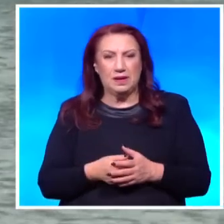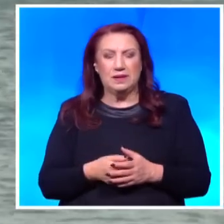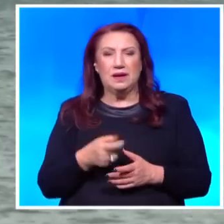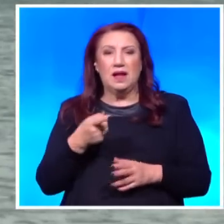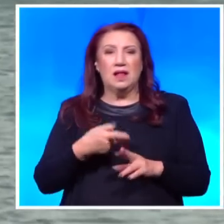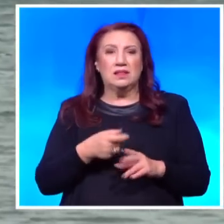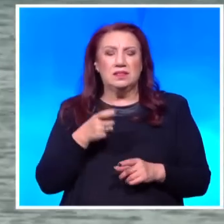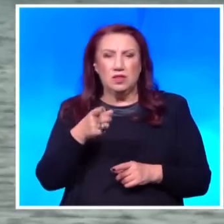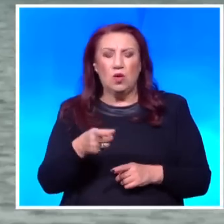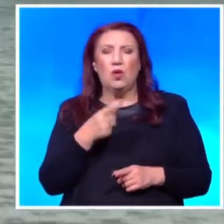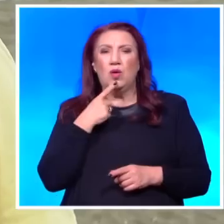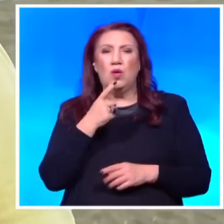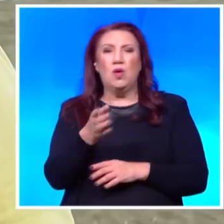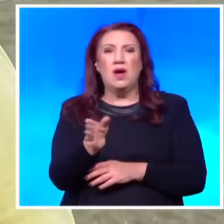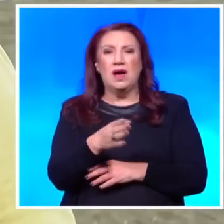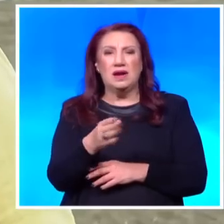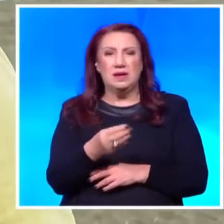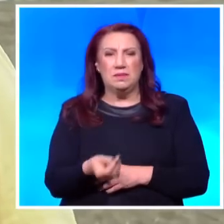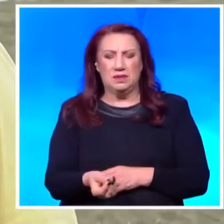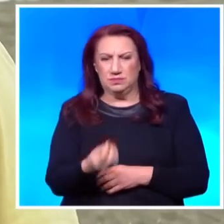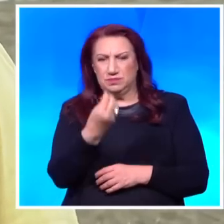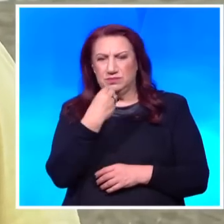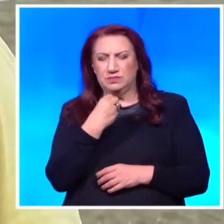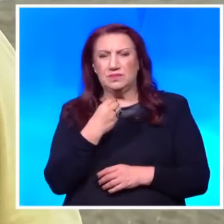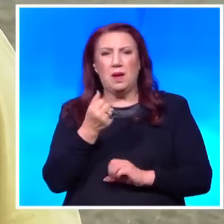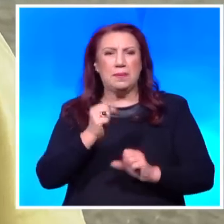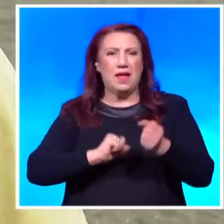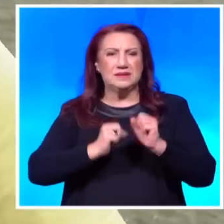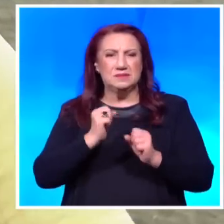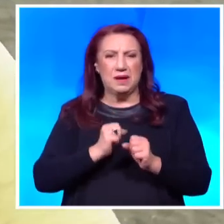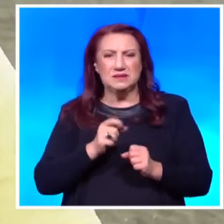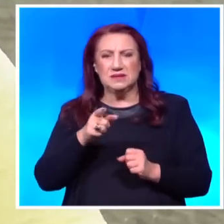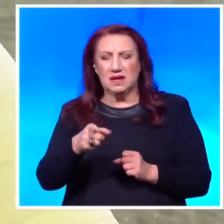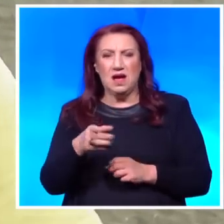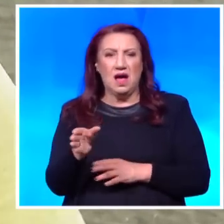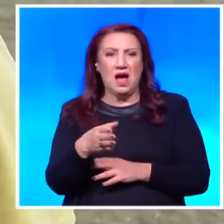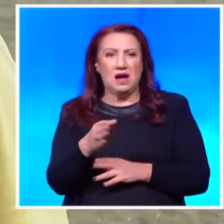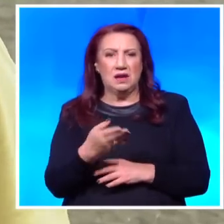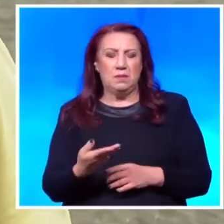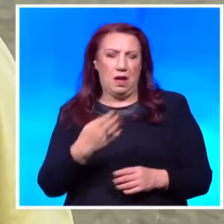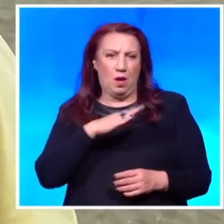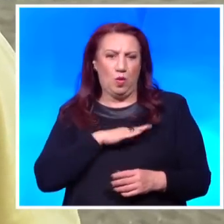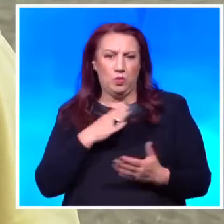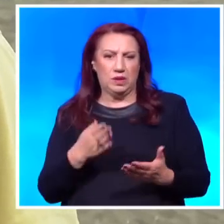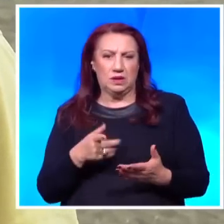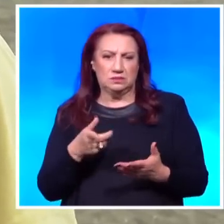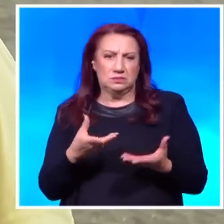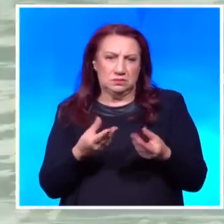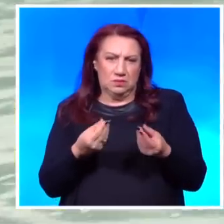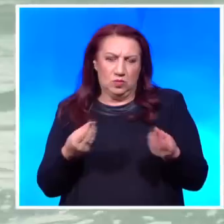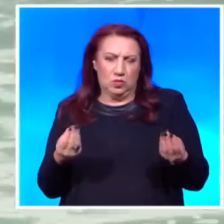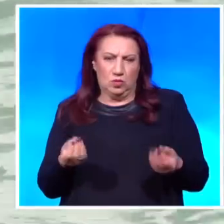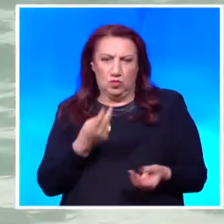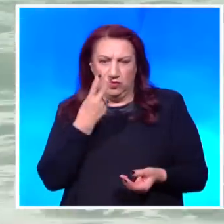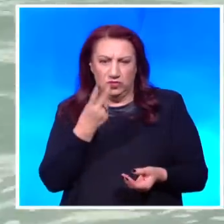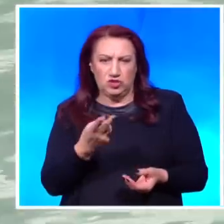глътат пластмасата и после умират. И това са необичайни неща, не единичен случай. Това са вече, може би, 2-3 случая, които